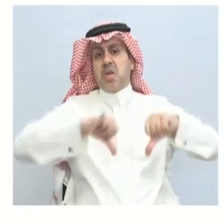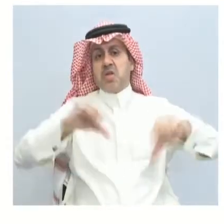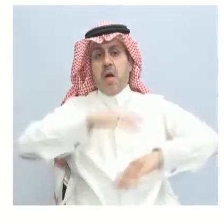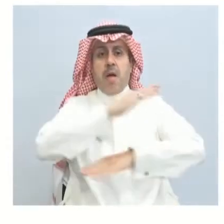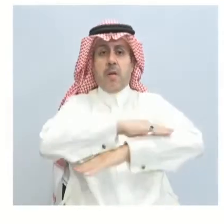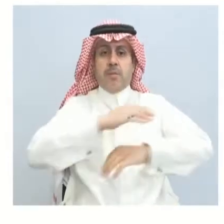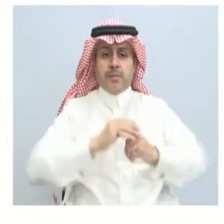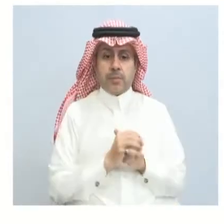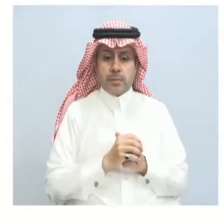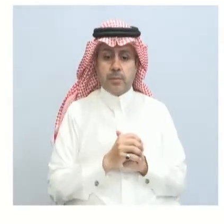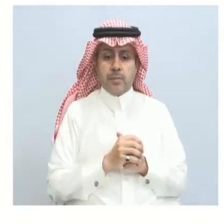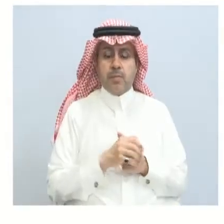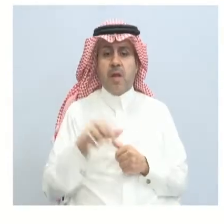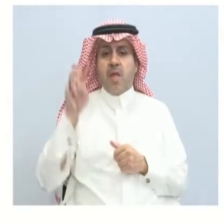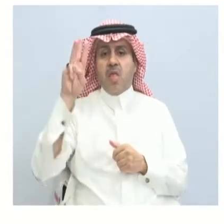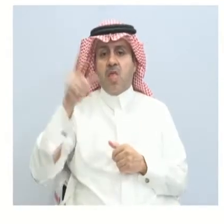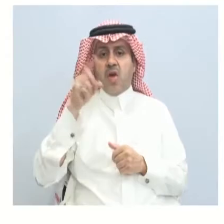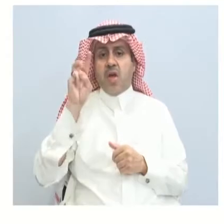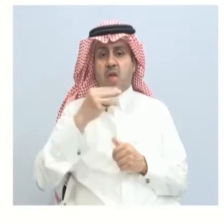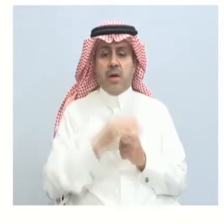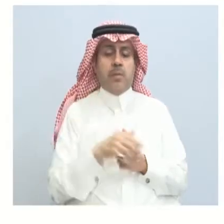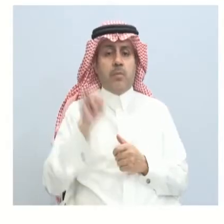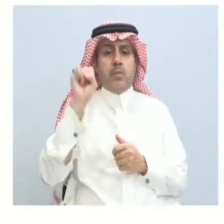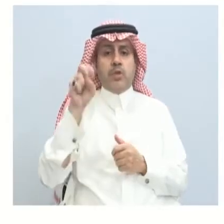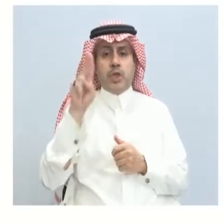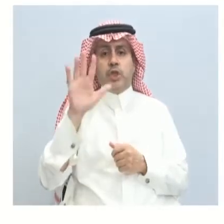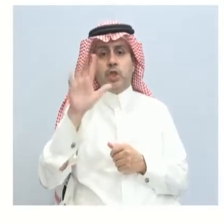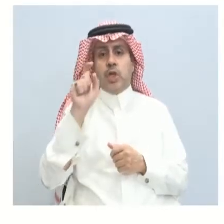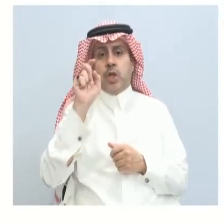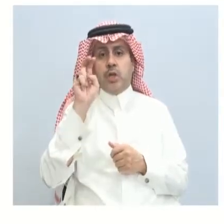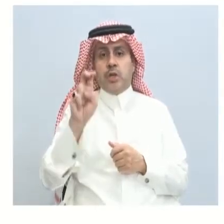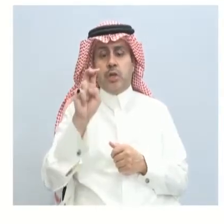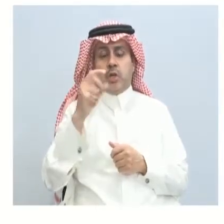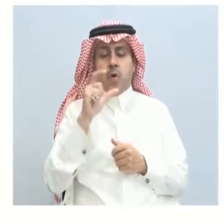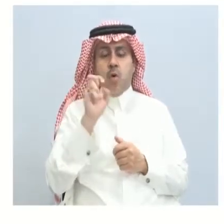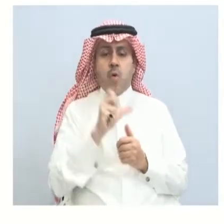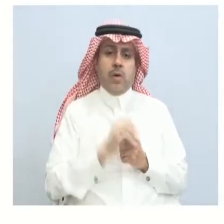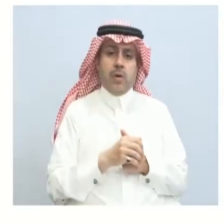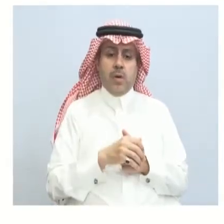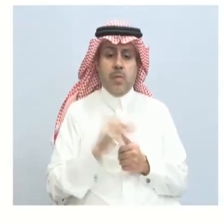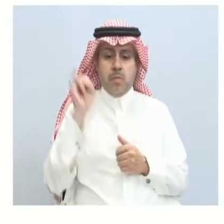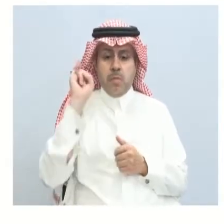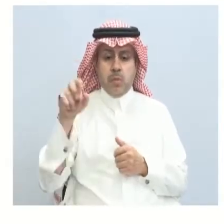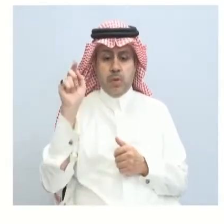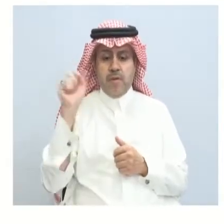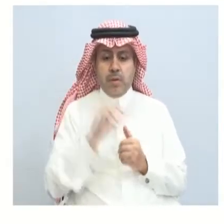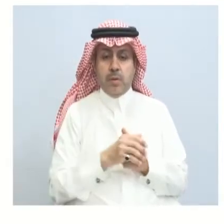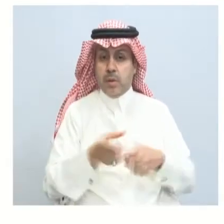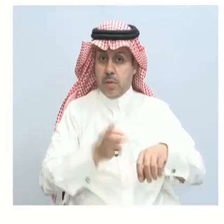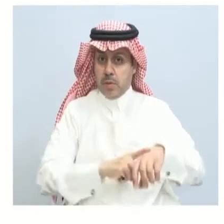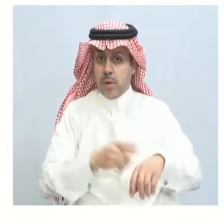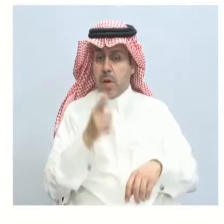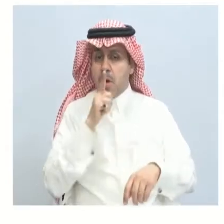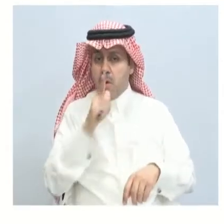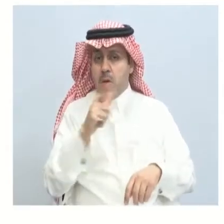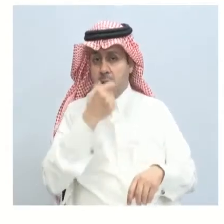اخلاقا الثرثارون المتشدقون المتفيهقون نعيد قراءه الحديث مره